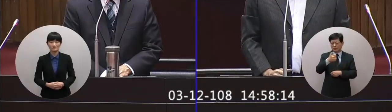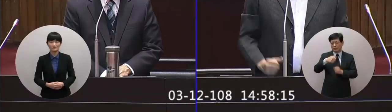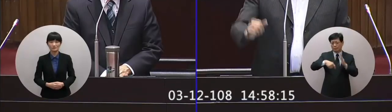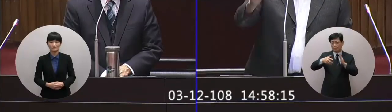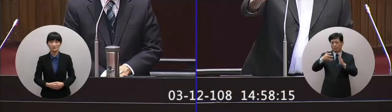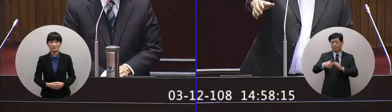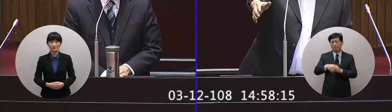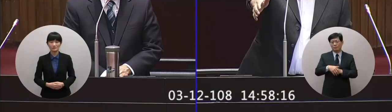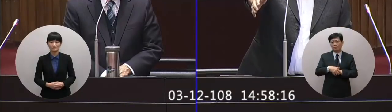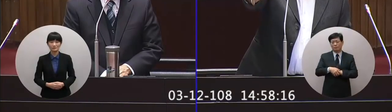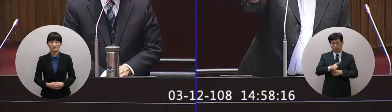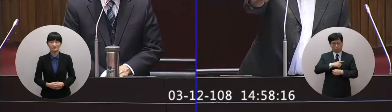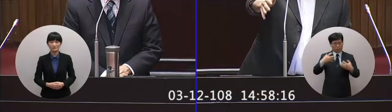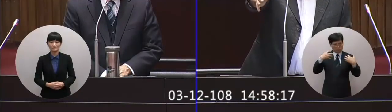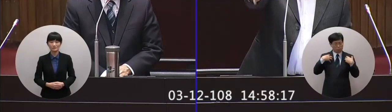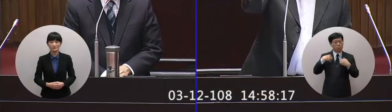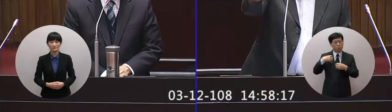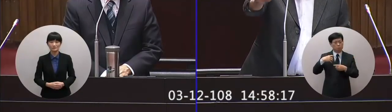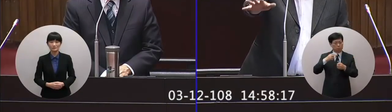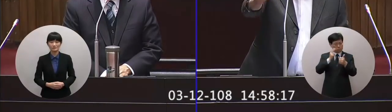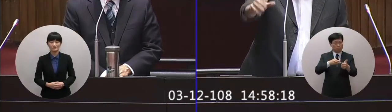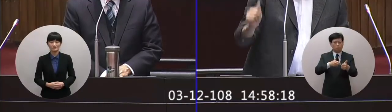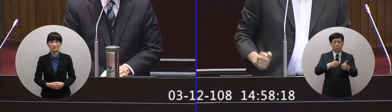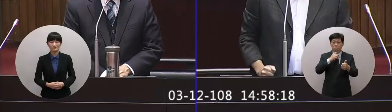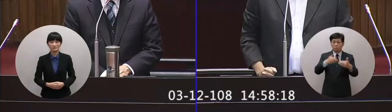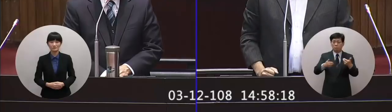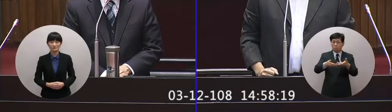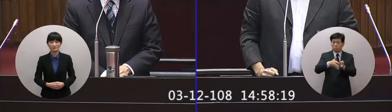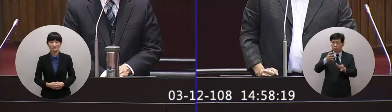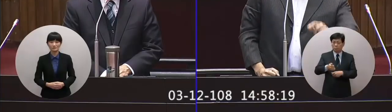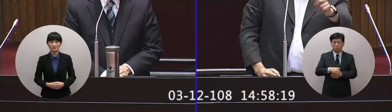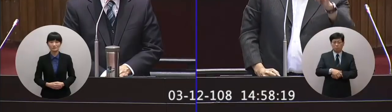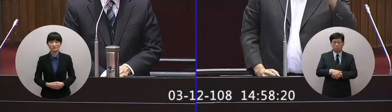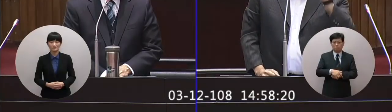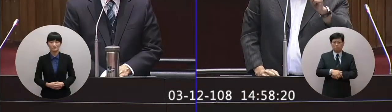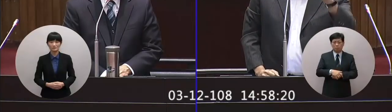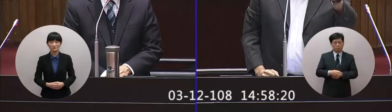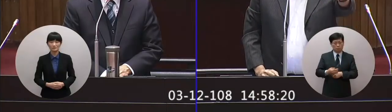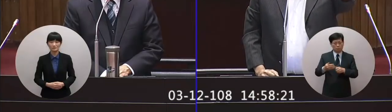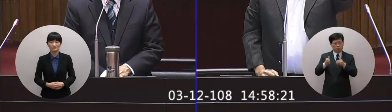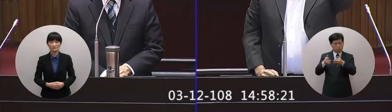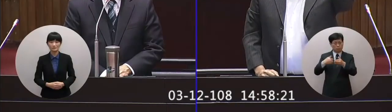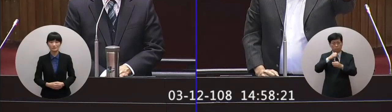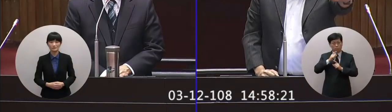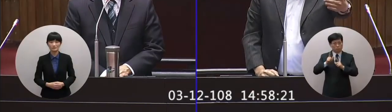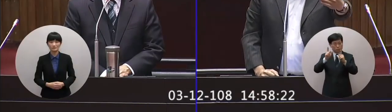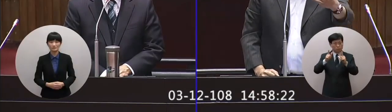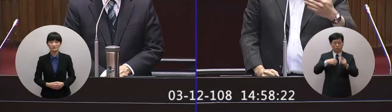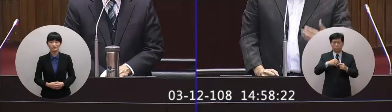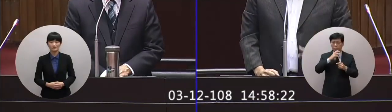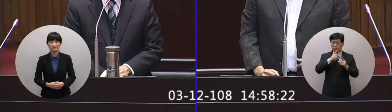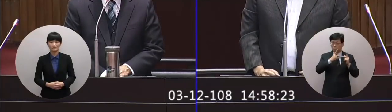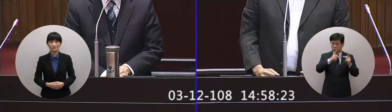讲院长，你有责任说，你有责成说，我们的交通部长要对我们屏东的所谓的